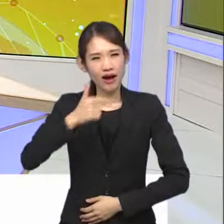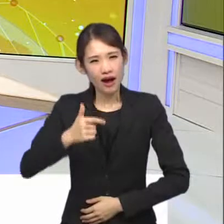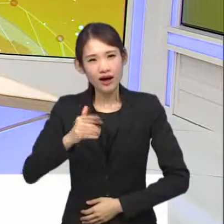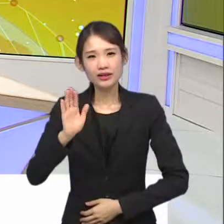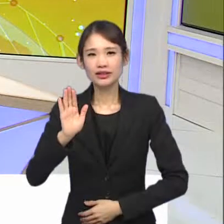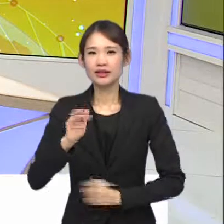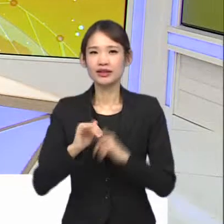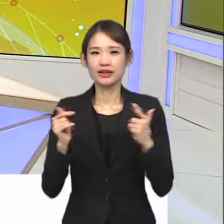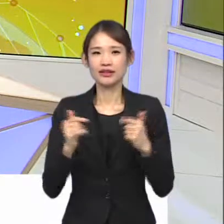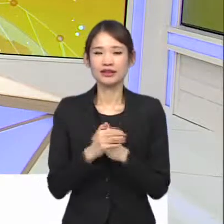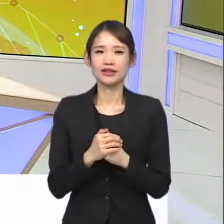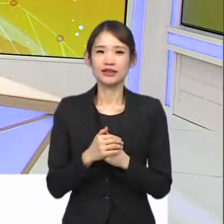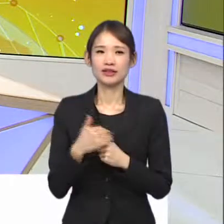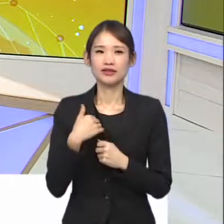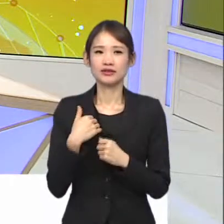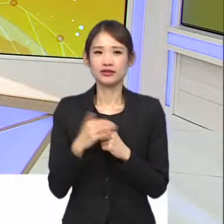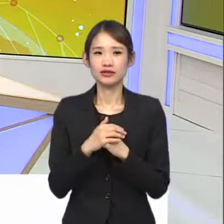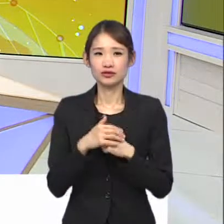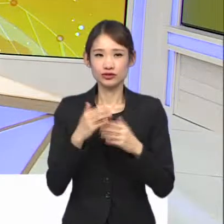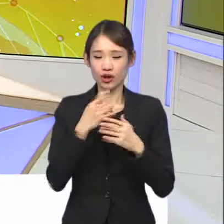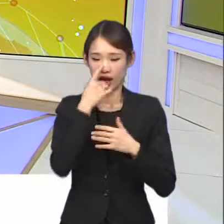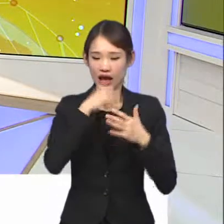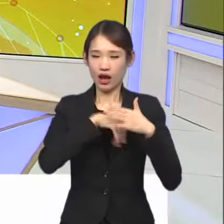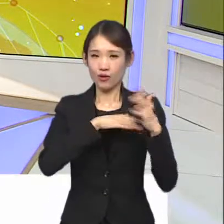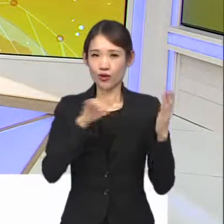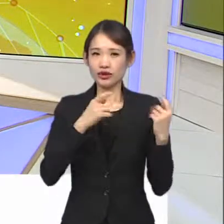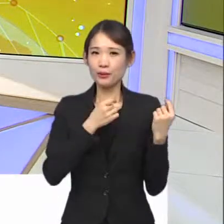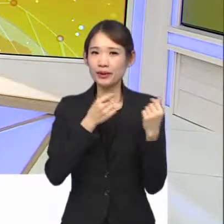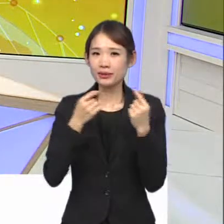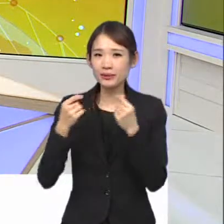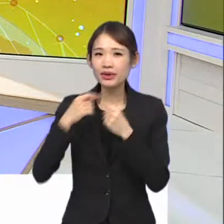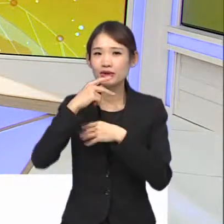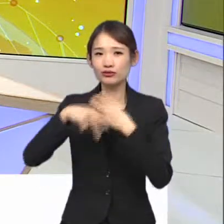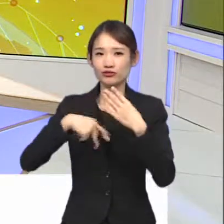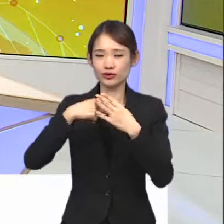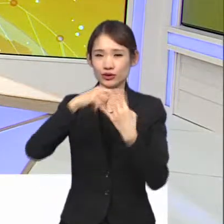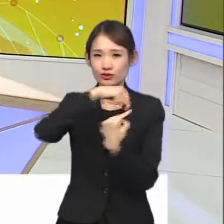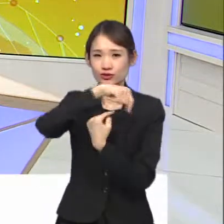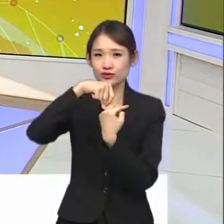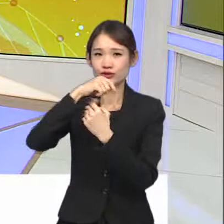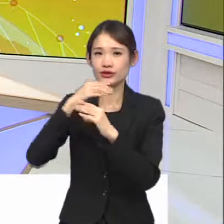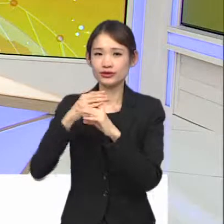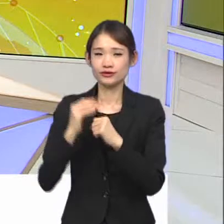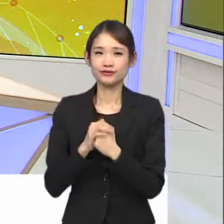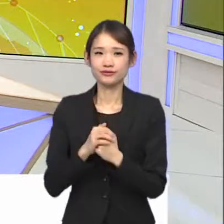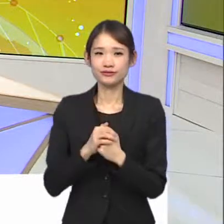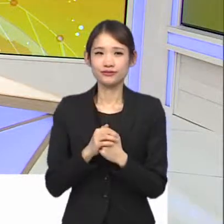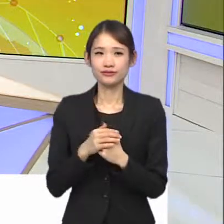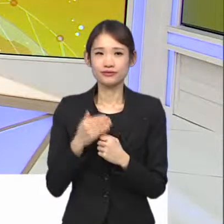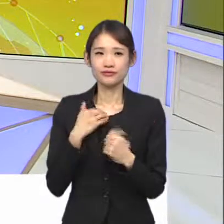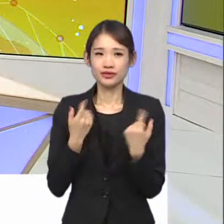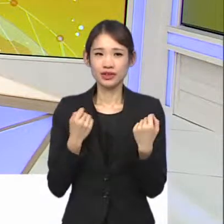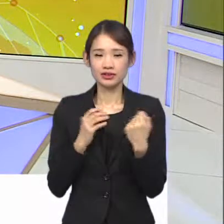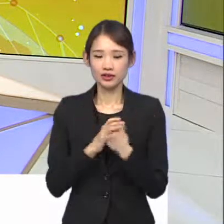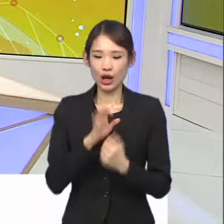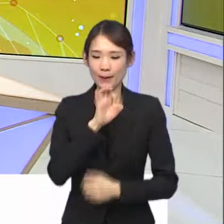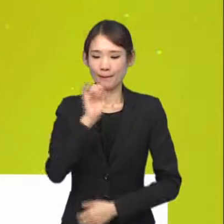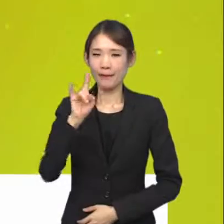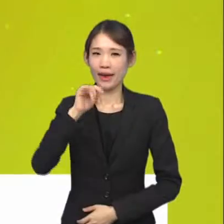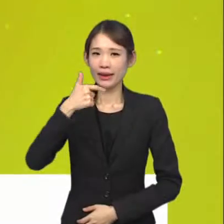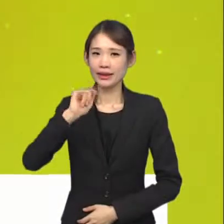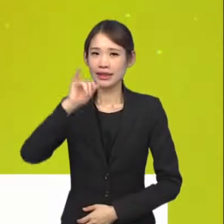아니에요 네 저도 지금 원내에서 비슷하게 프로그램 운영중에 있구요 어 저희는 매니저 라는 말을